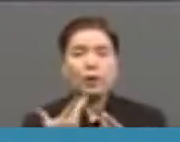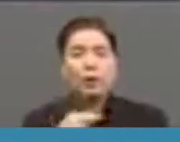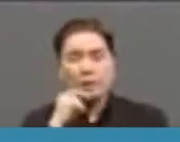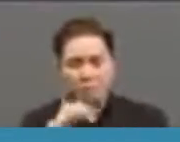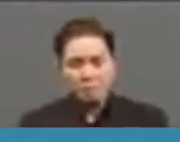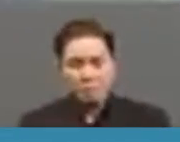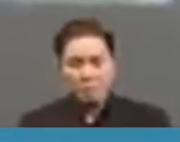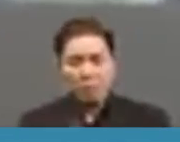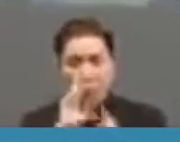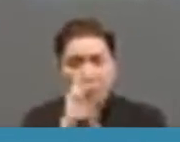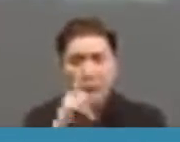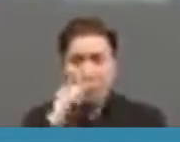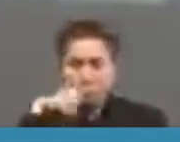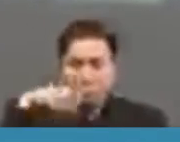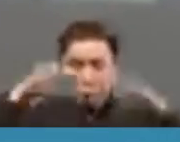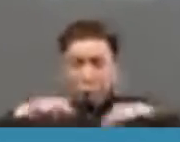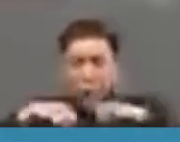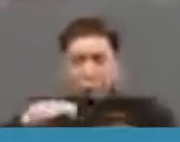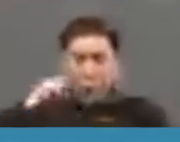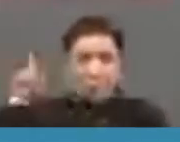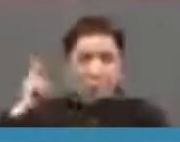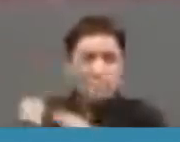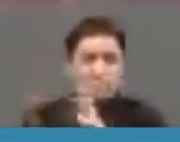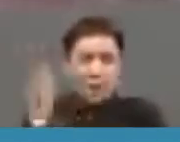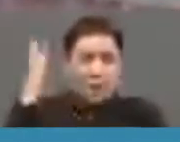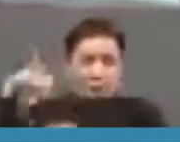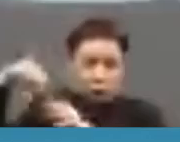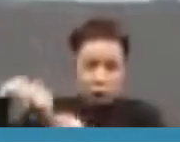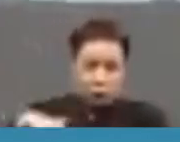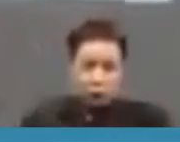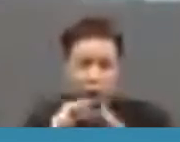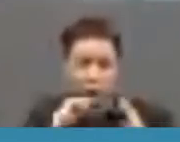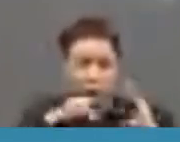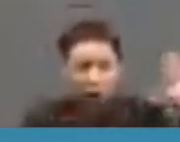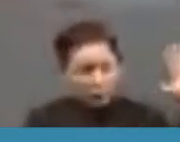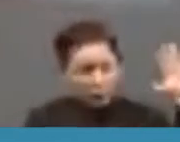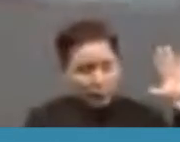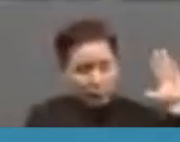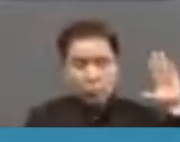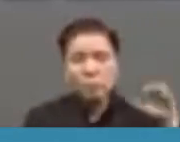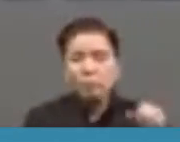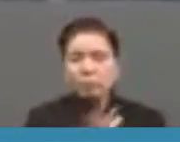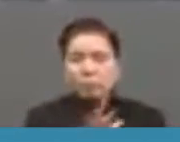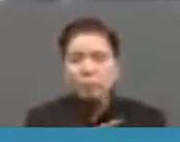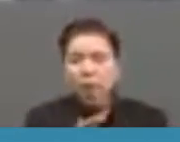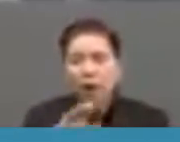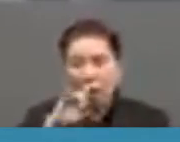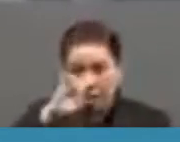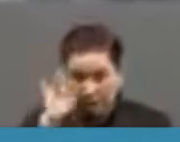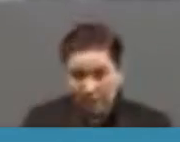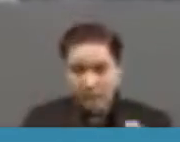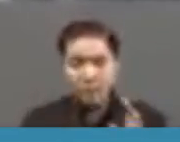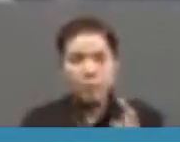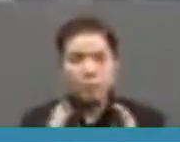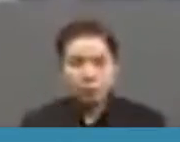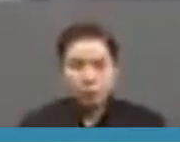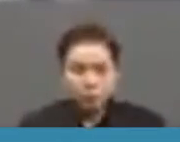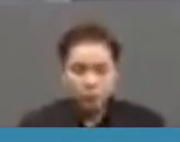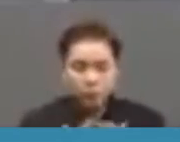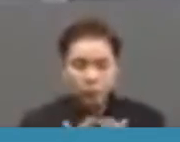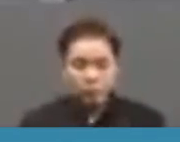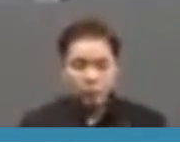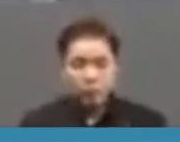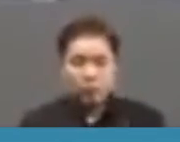กแรงและฝนตกหนักบางแห่งหลังจากนั้นอุณหภูมิจะลดลงตั้งแต่ 1-5 องศาเซลเซียสกับมีลมแรงเกือบทั่วทุกภ